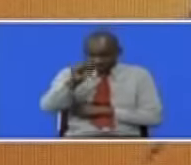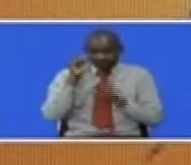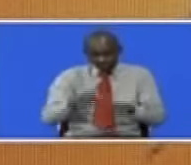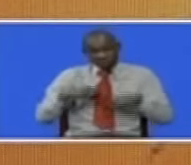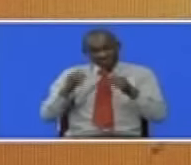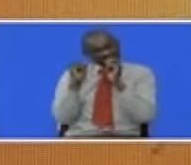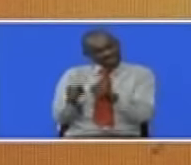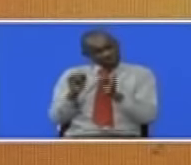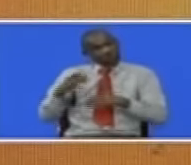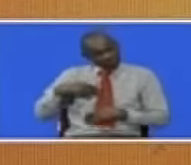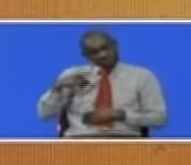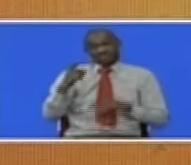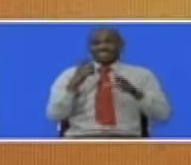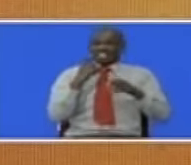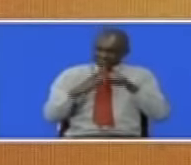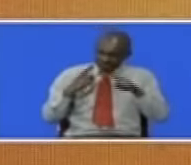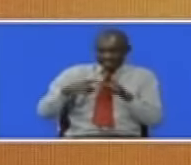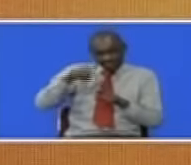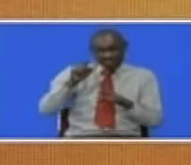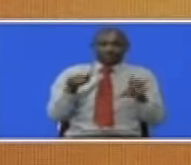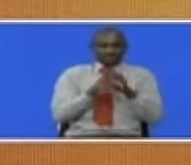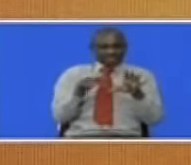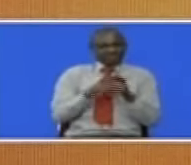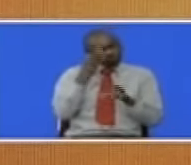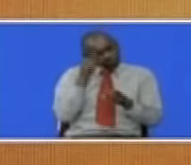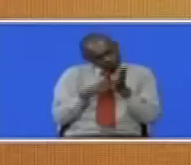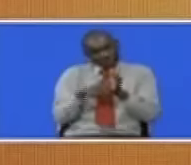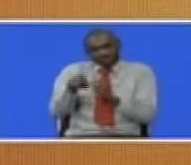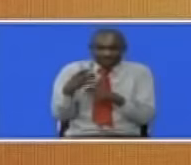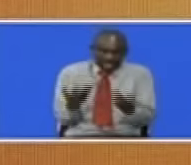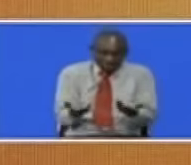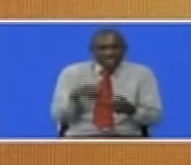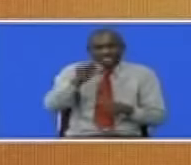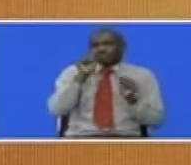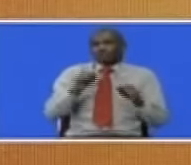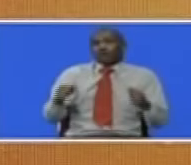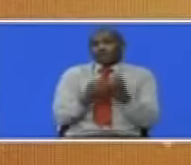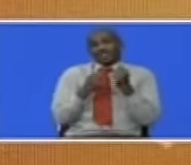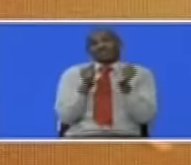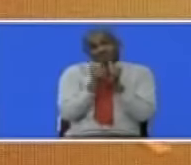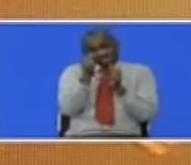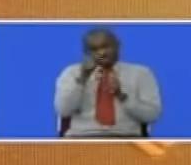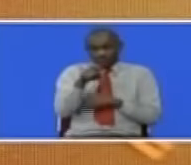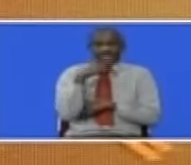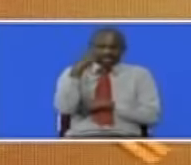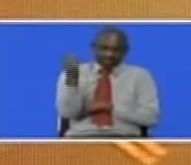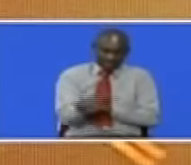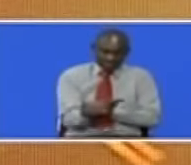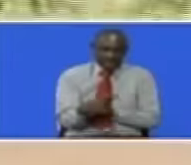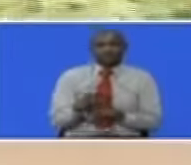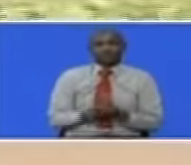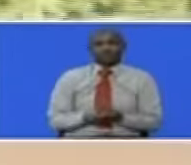wanariadha wapya nafasi ya kuonyesha makali yao. Mbio hizo zitaandaliwa tarehe 15 mwezi Novemba.